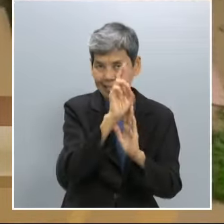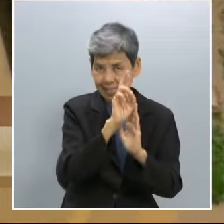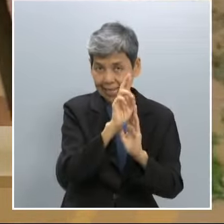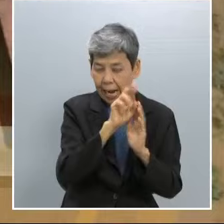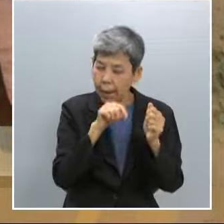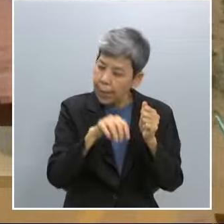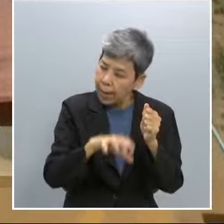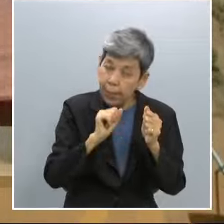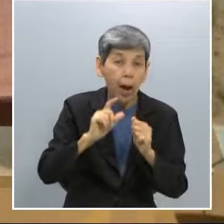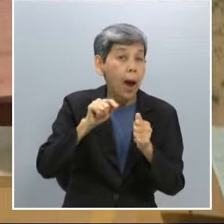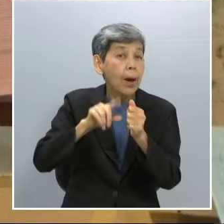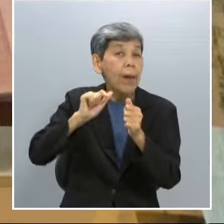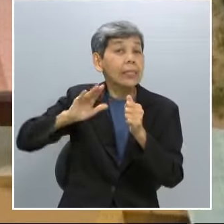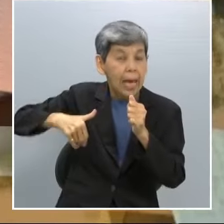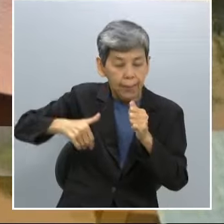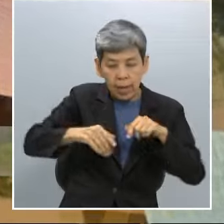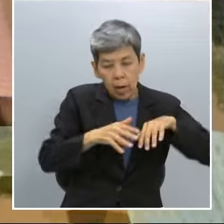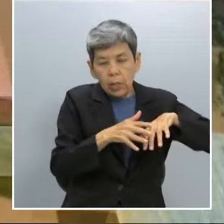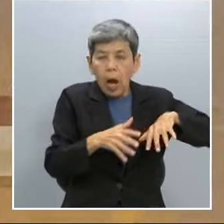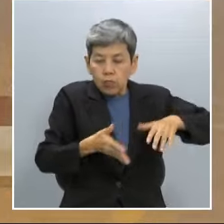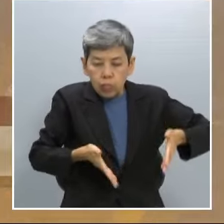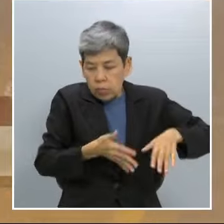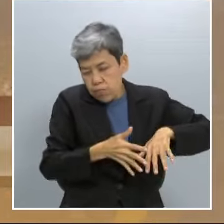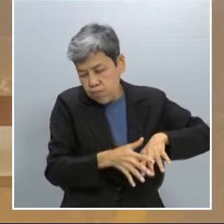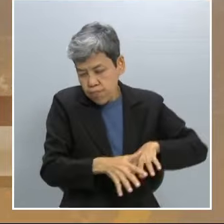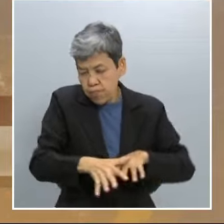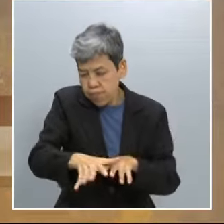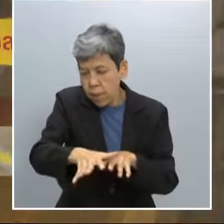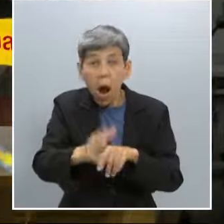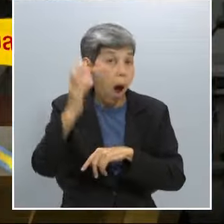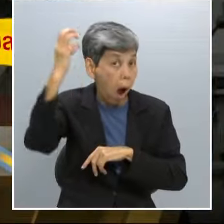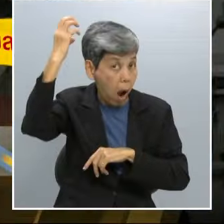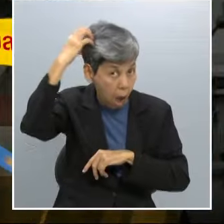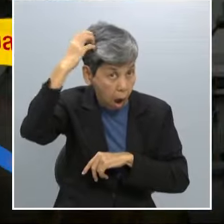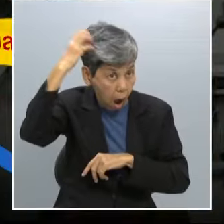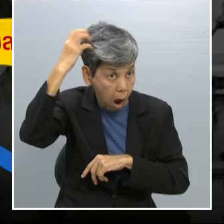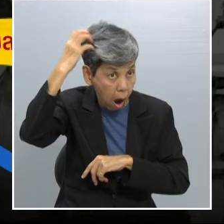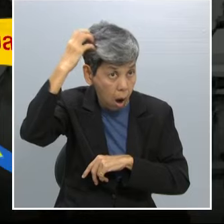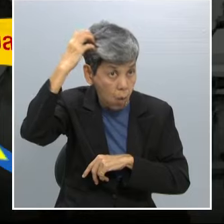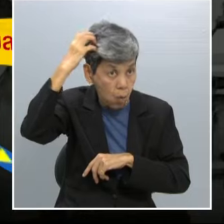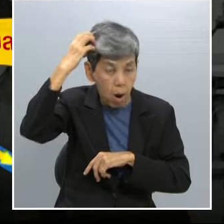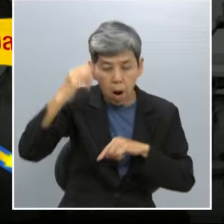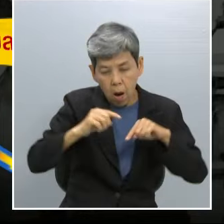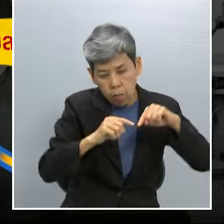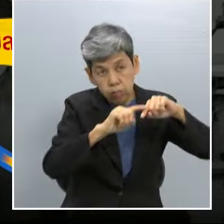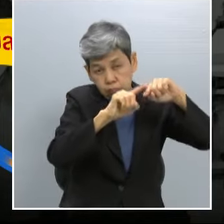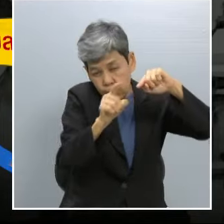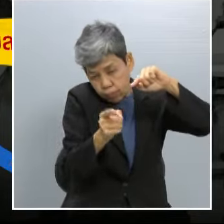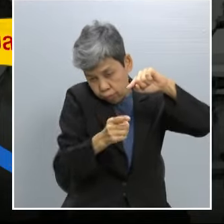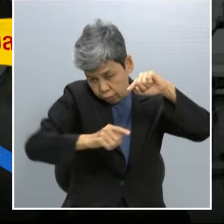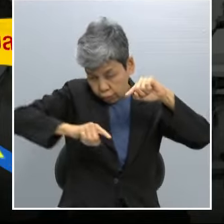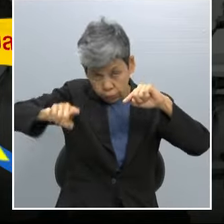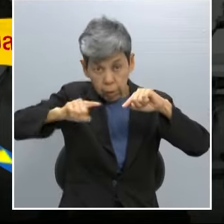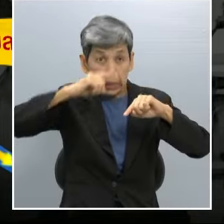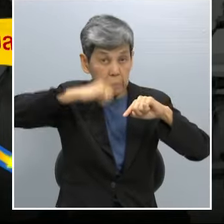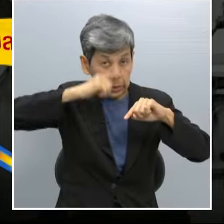รือแม่สายก็จะมาตามลำน้ำแล้วเข้าไปทางลาวนะครับแล้วก็มาบรรจบในส่วนของประเทศไท